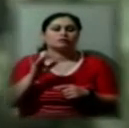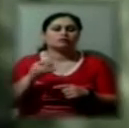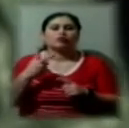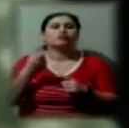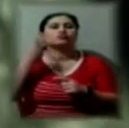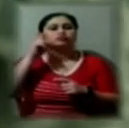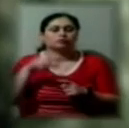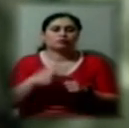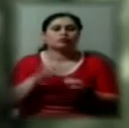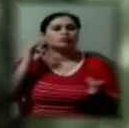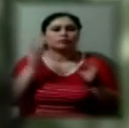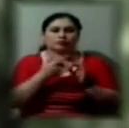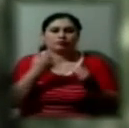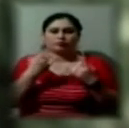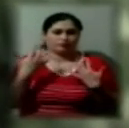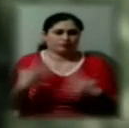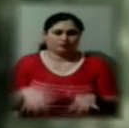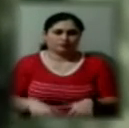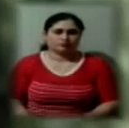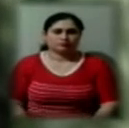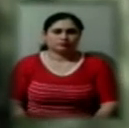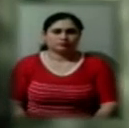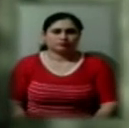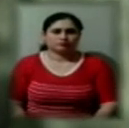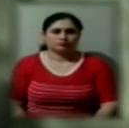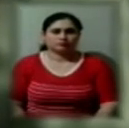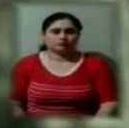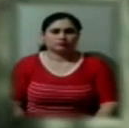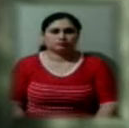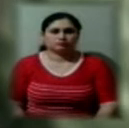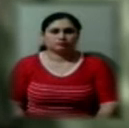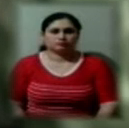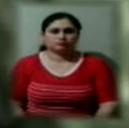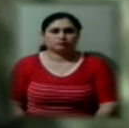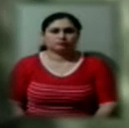случайный слушатель? Как? Что значит случайный слушатель? Вы сказали, ваша роль, то, что вы случайный